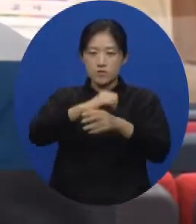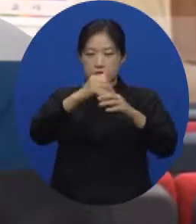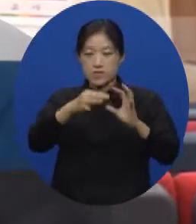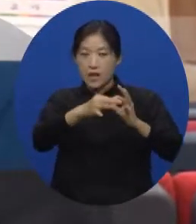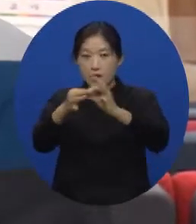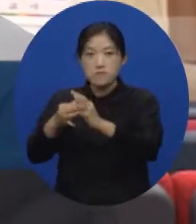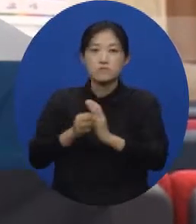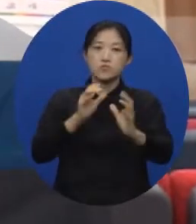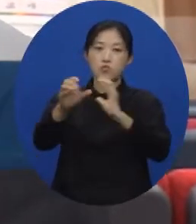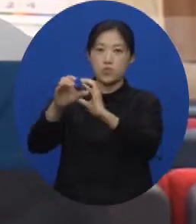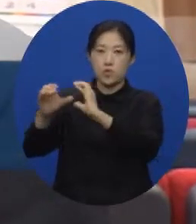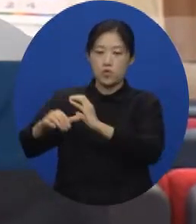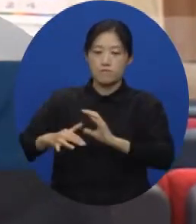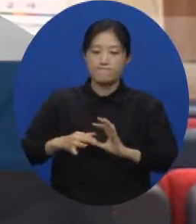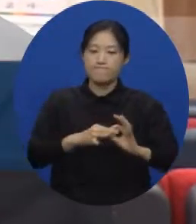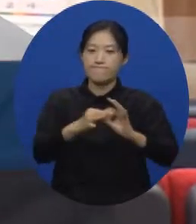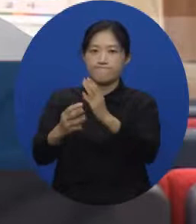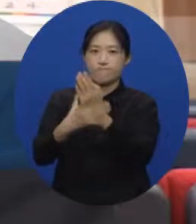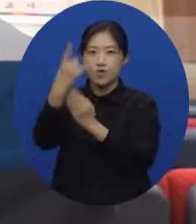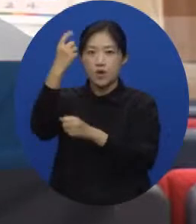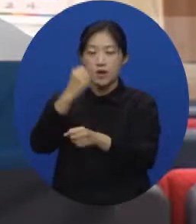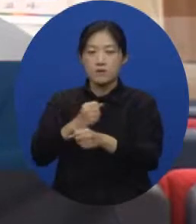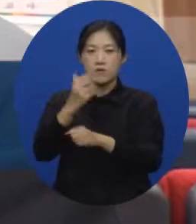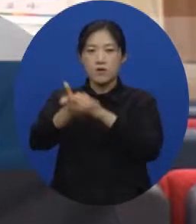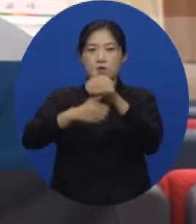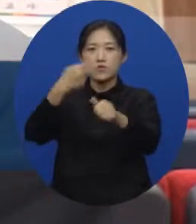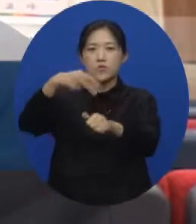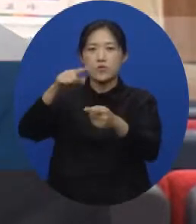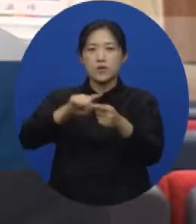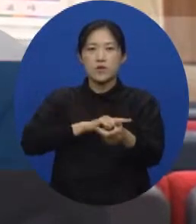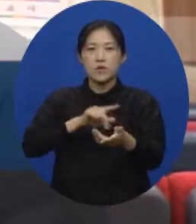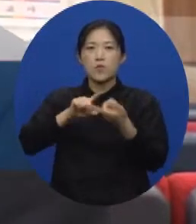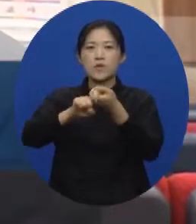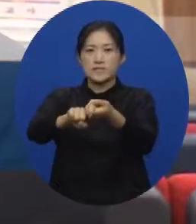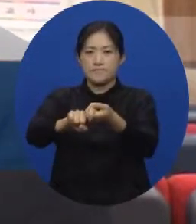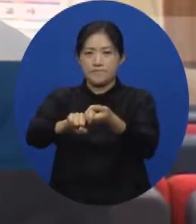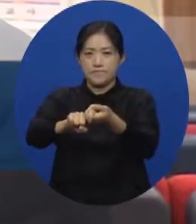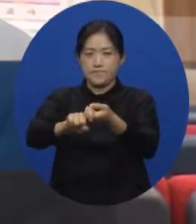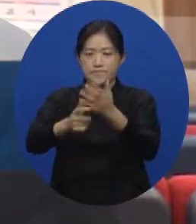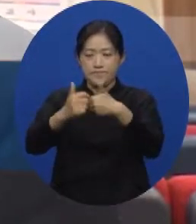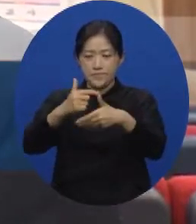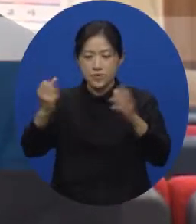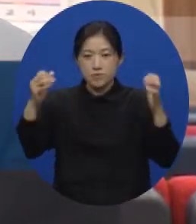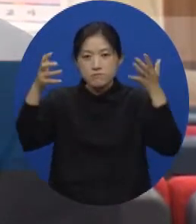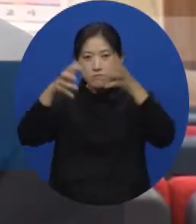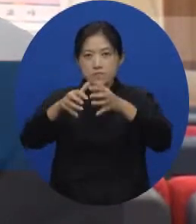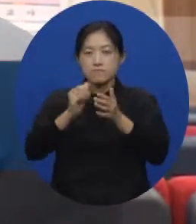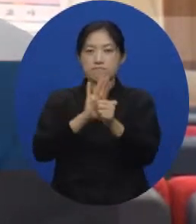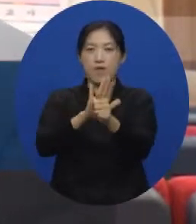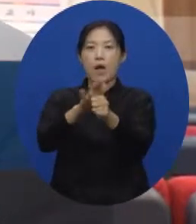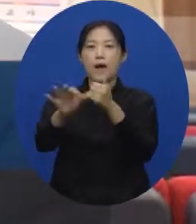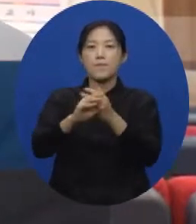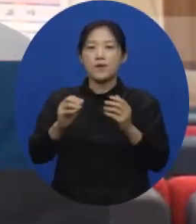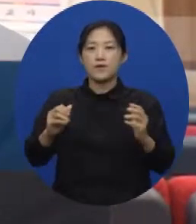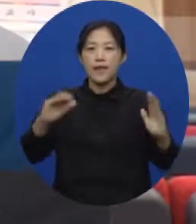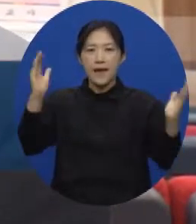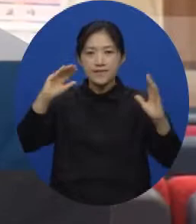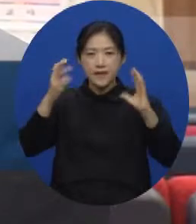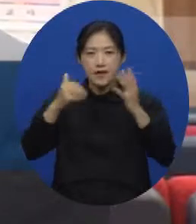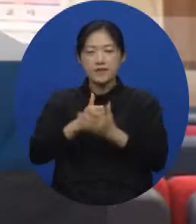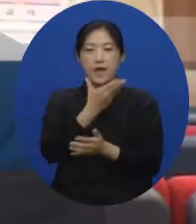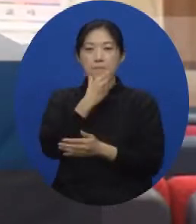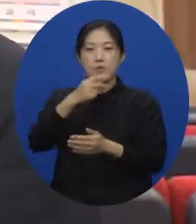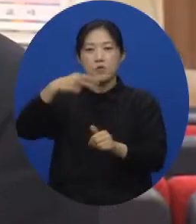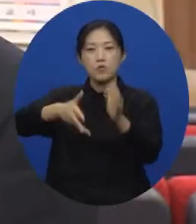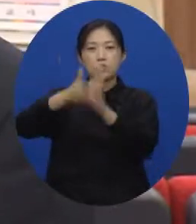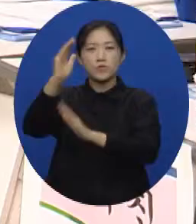모두가 소통을 통해서 하나가 돼서 모든 혁신교육에 관심을 가지고 성원을 해준다면 정말 아이들이 행복한 교육도시